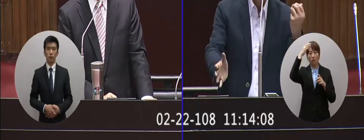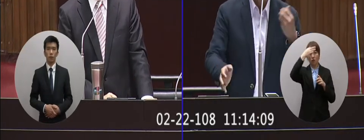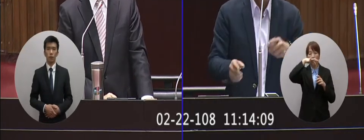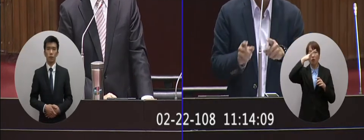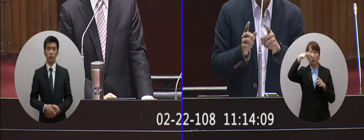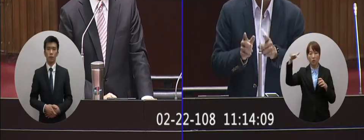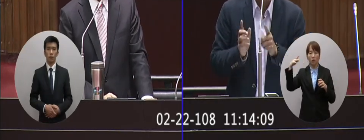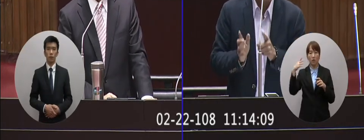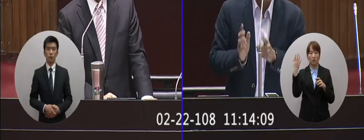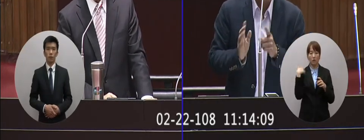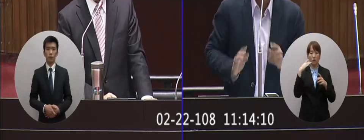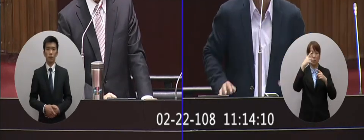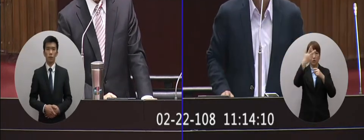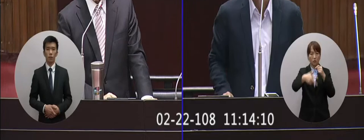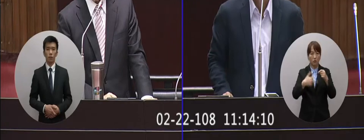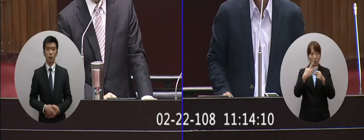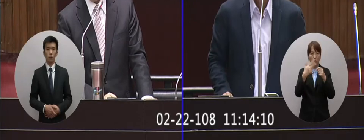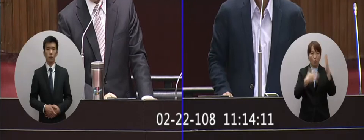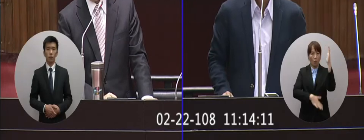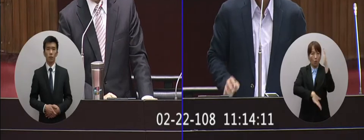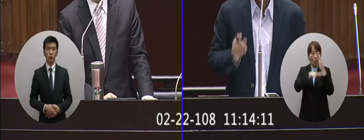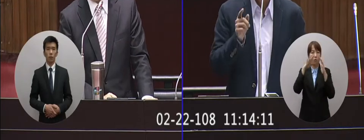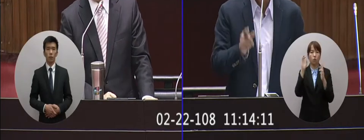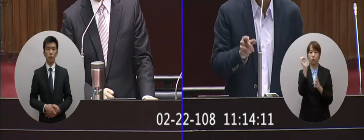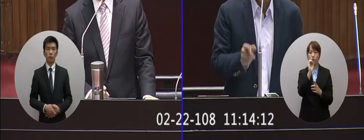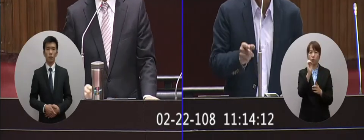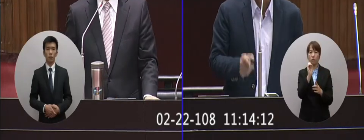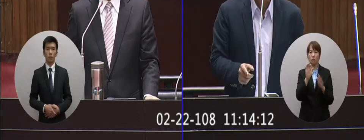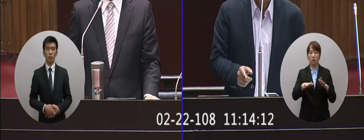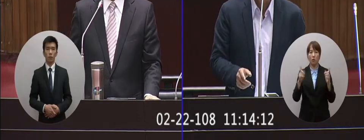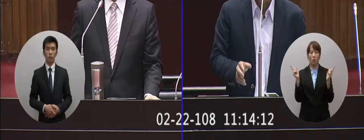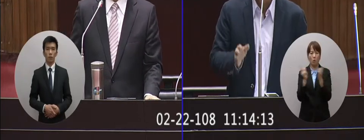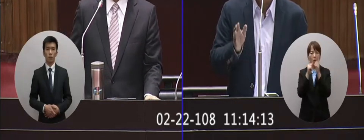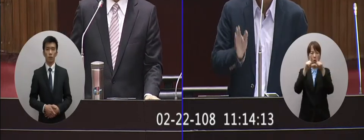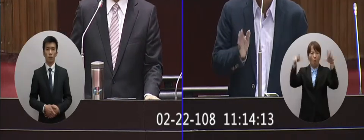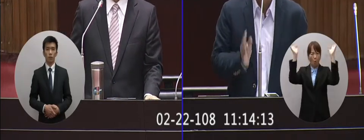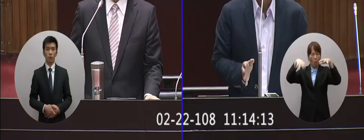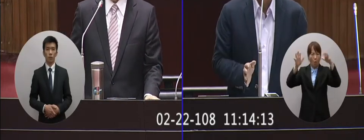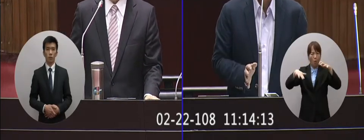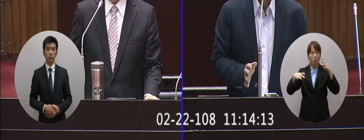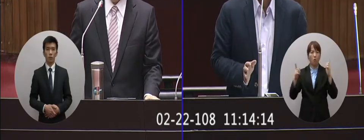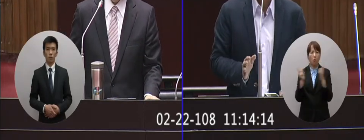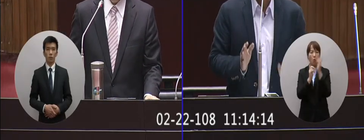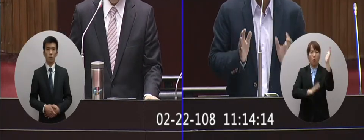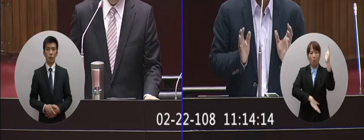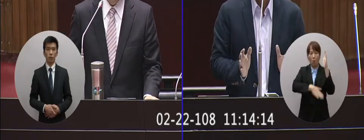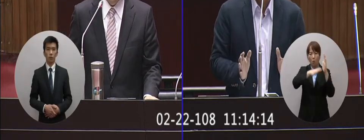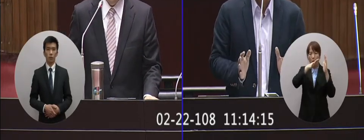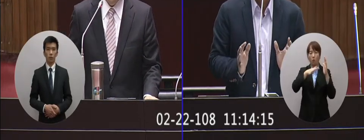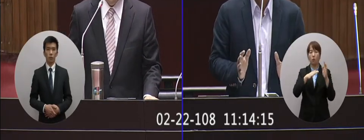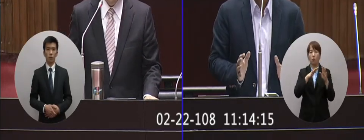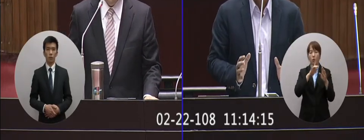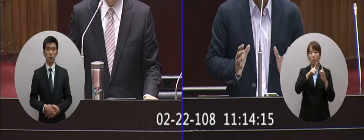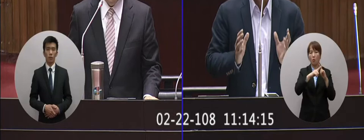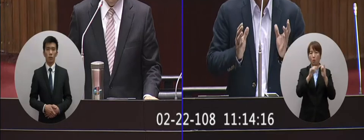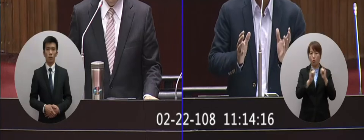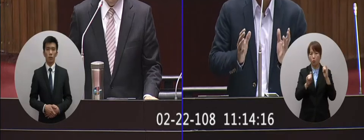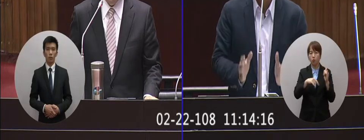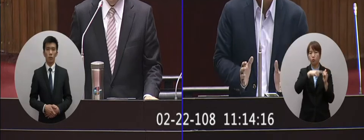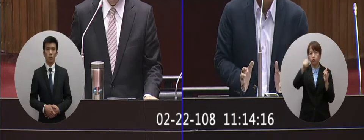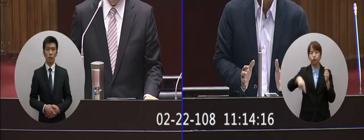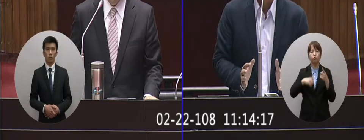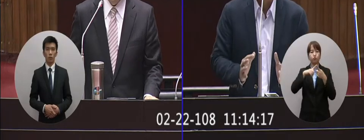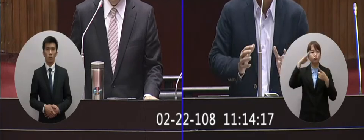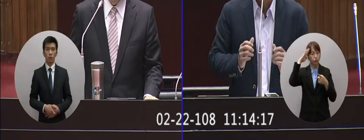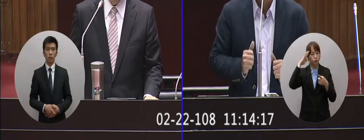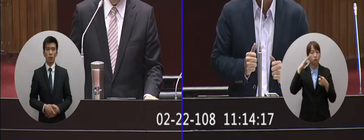山地区已经有7年没淹水，这一次下这么大的雨，所以又淹水，有淹到水的民众，我们要跟他们说